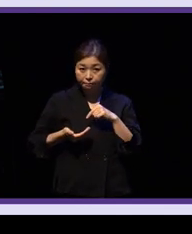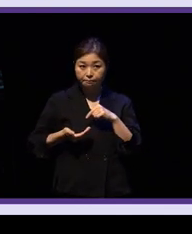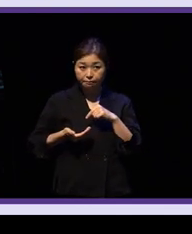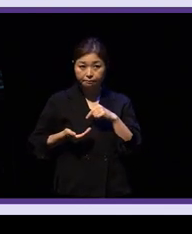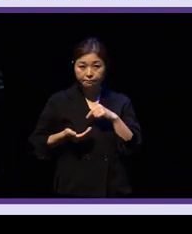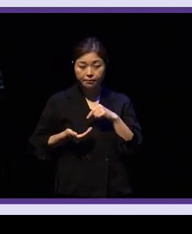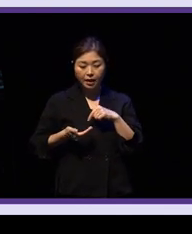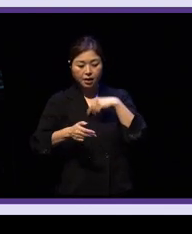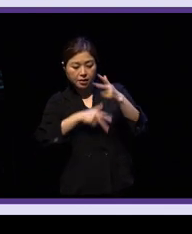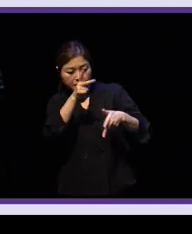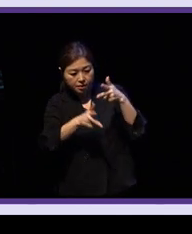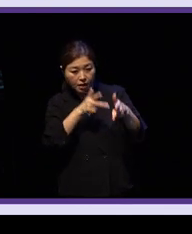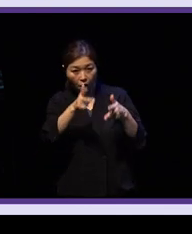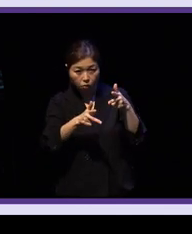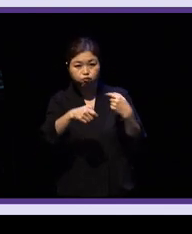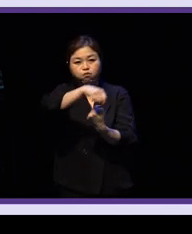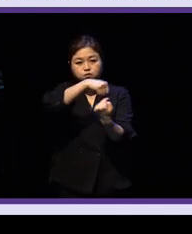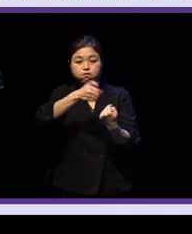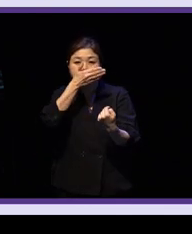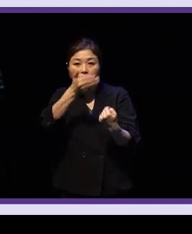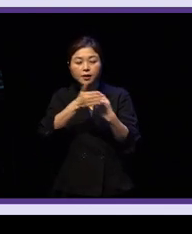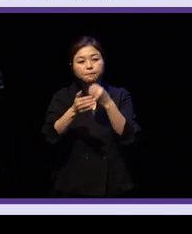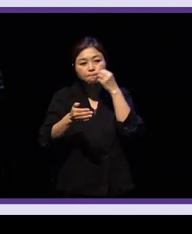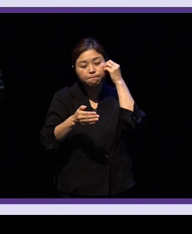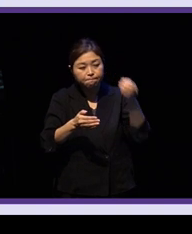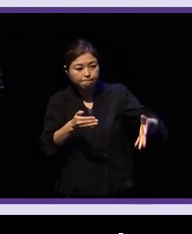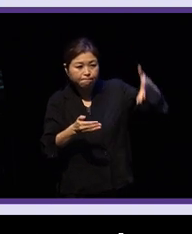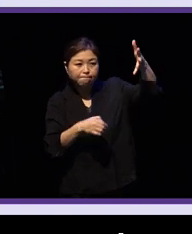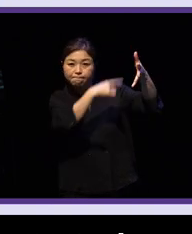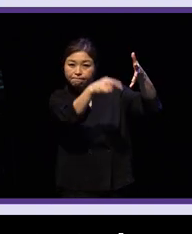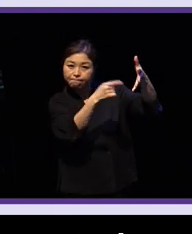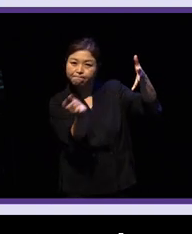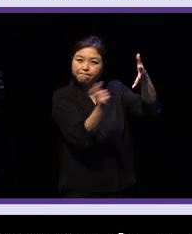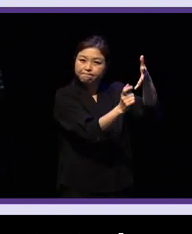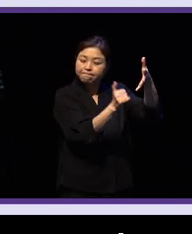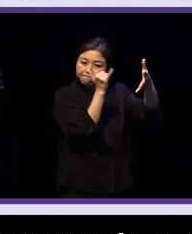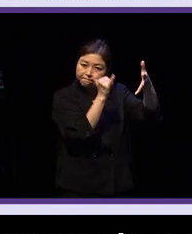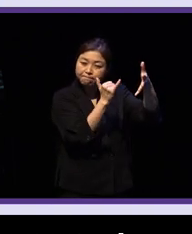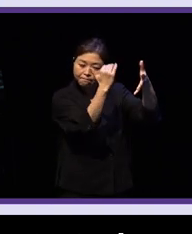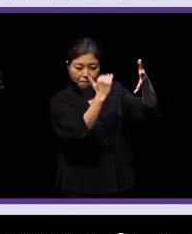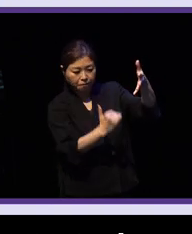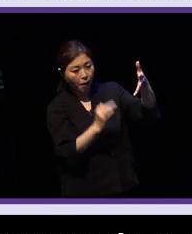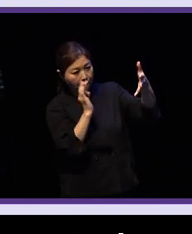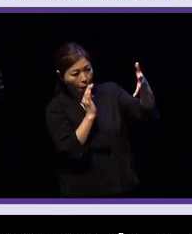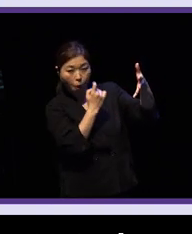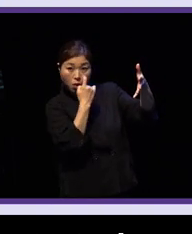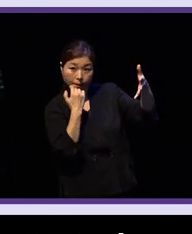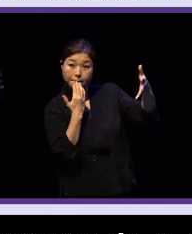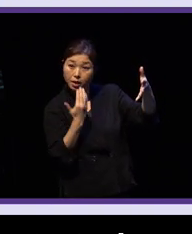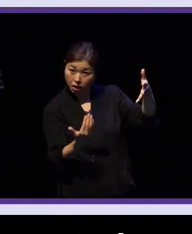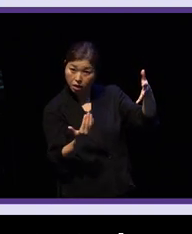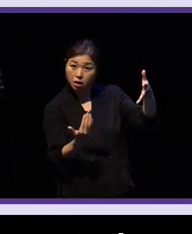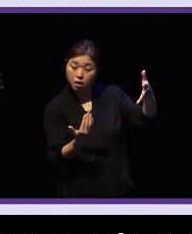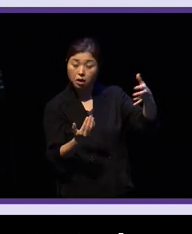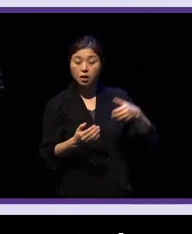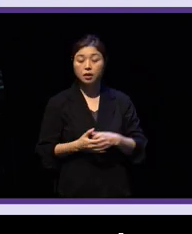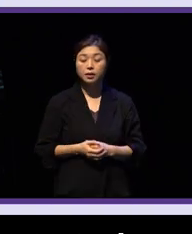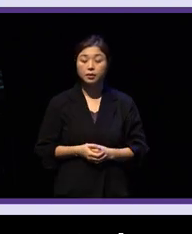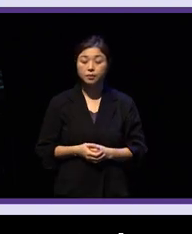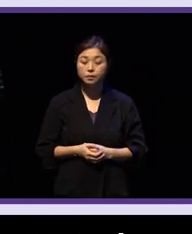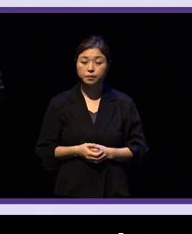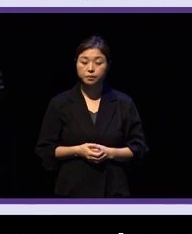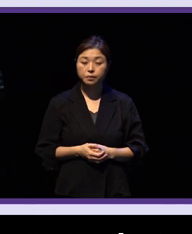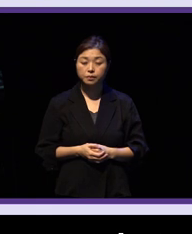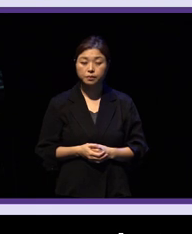저희가 사업 운영 플랫폼이라고 할 수 있는 알츠 투어.or.kr 저희가 플랫폼 홈페이지에 대한 저희 등재를 합니다 그래서